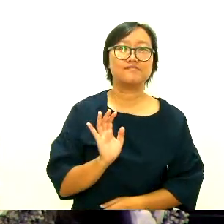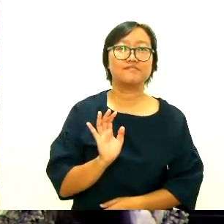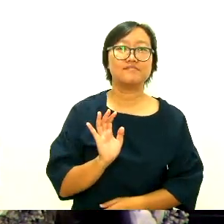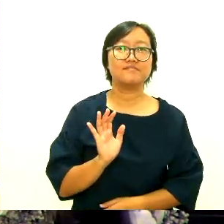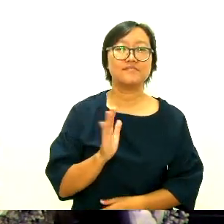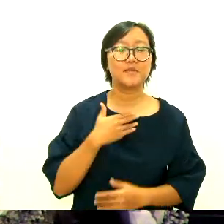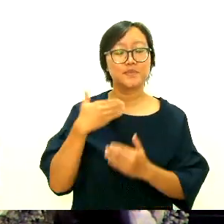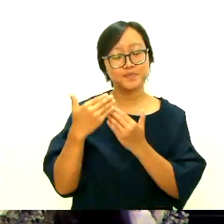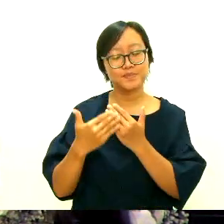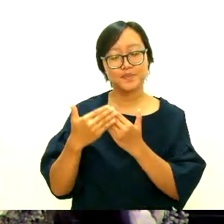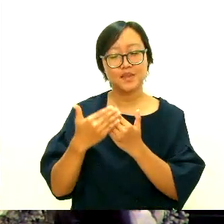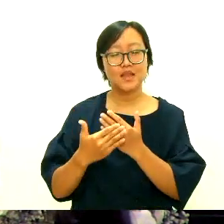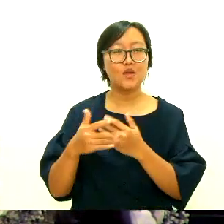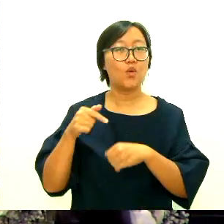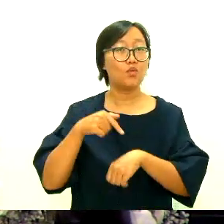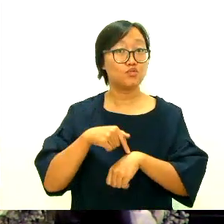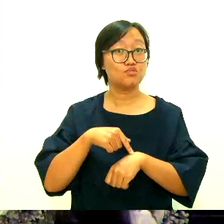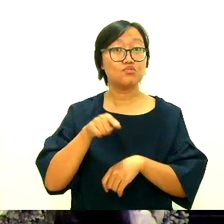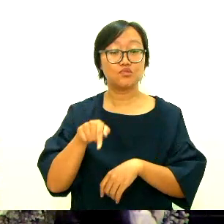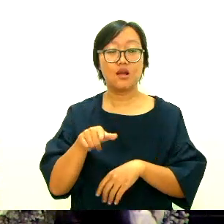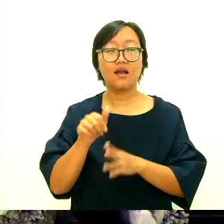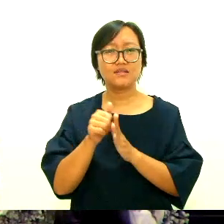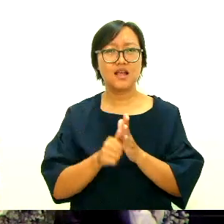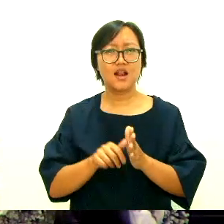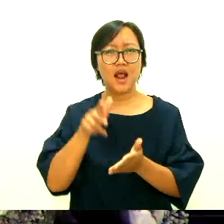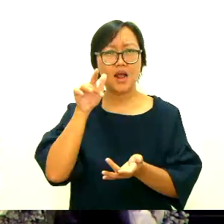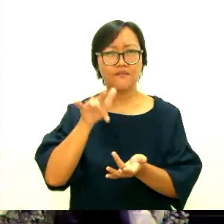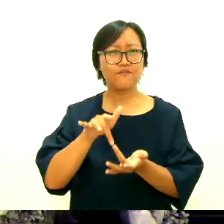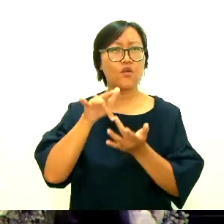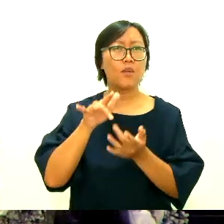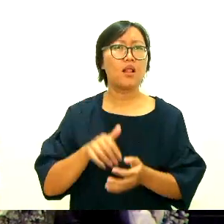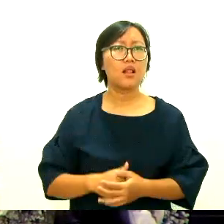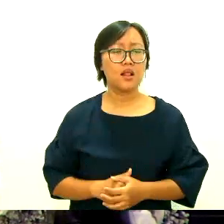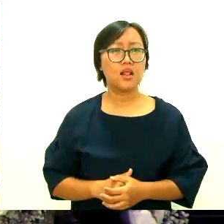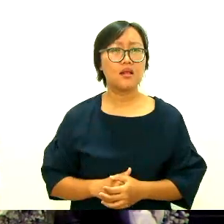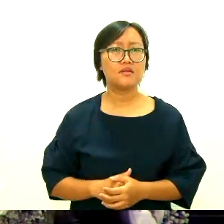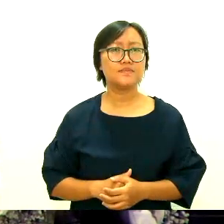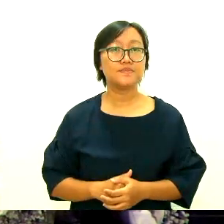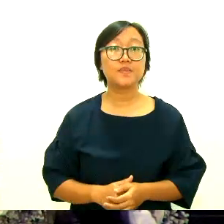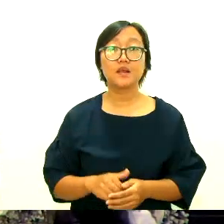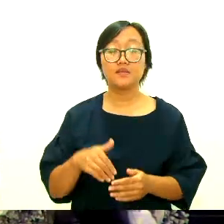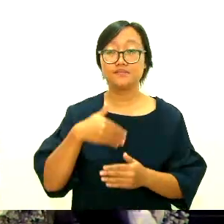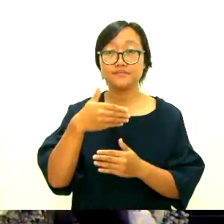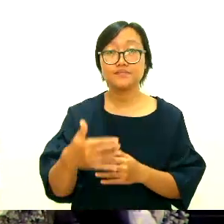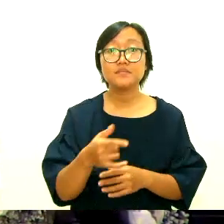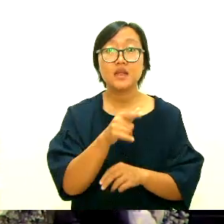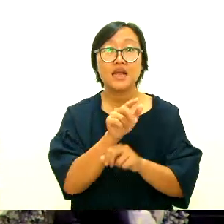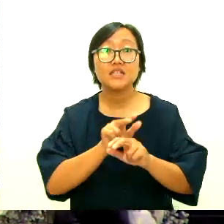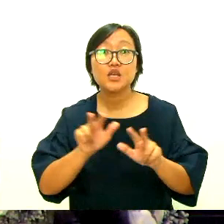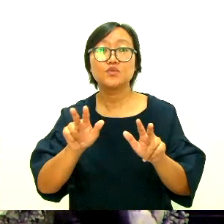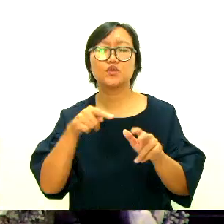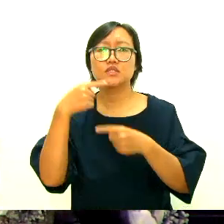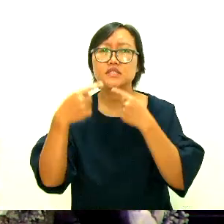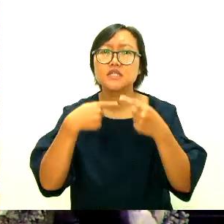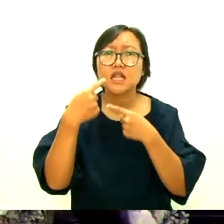resmi saudara-saudari yang terkasih Yesus menceritakan satu perumpamaan yang berkaitan dengan pentingnya